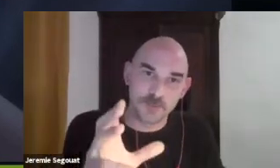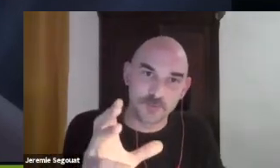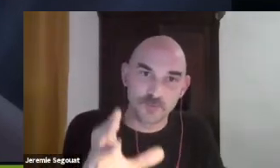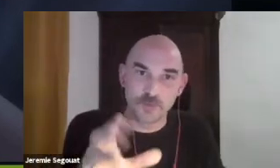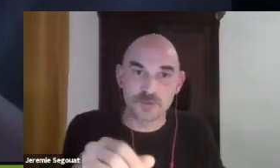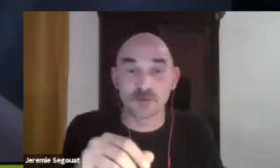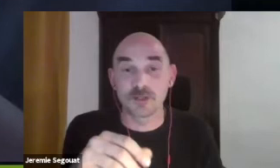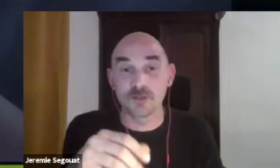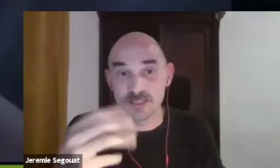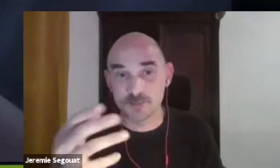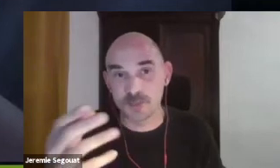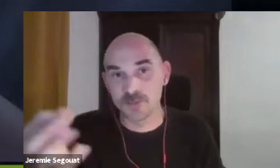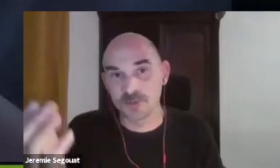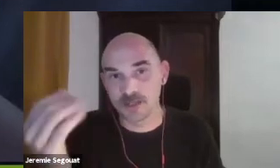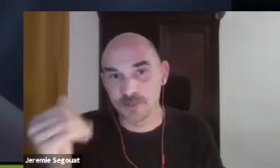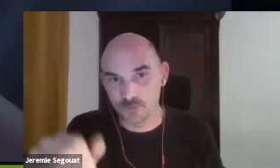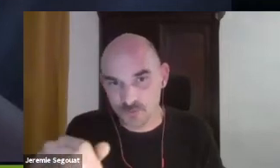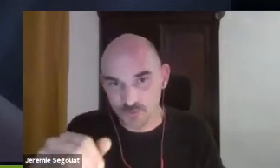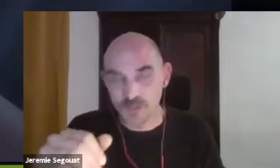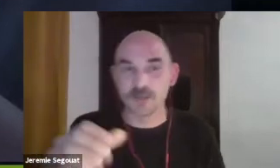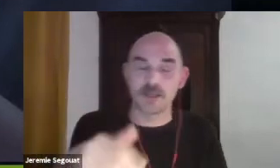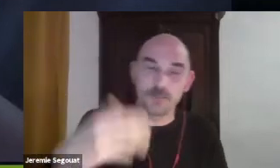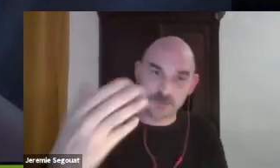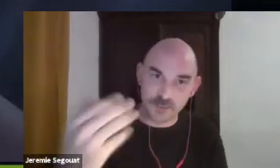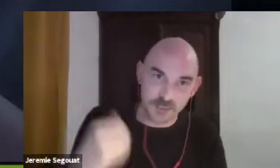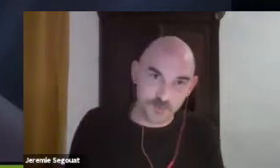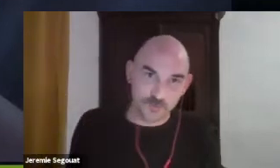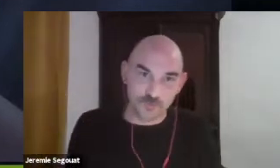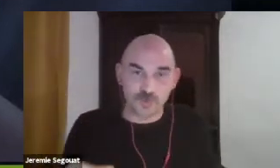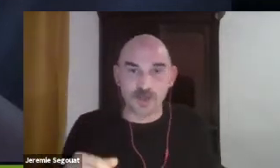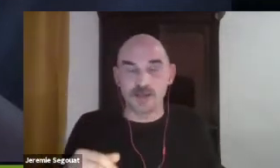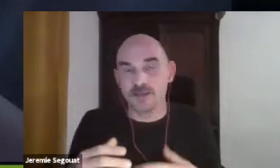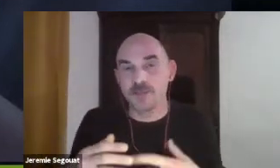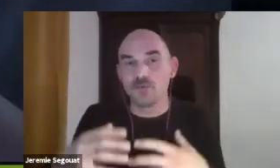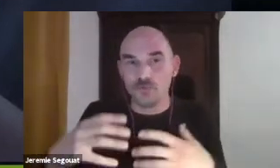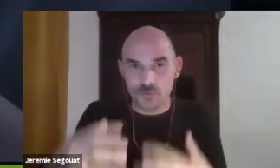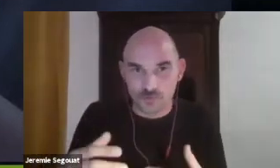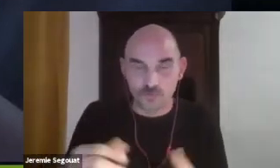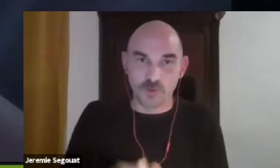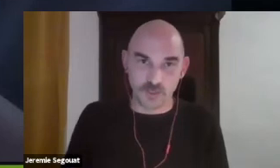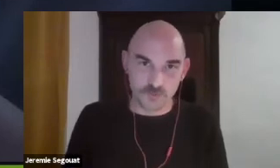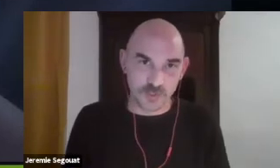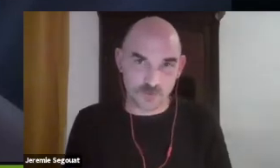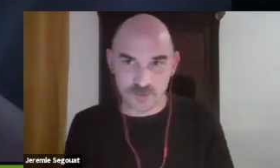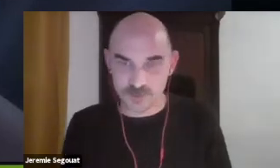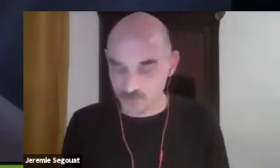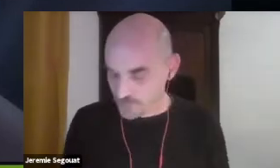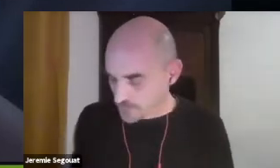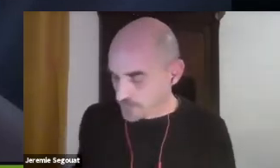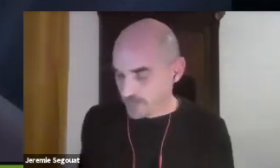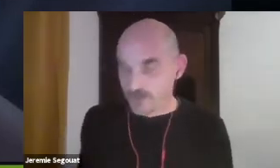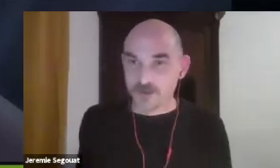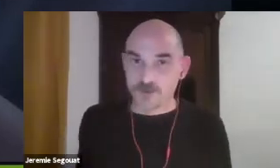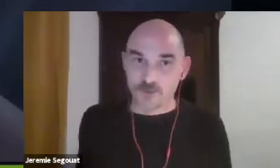qui a les mains de couleur blanche est en train de s'exprimer donc elle a les mains dessous et la personne qui a les mains de couleur noir a les mains dessus pour écouter la conversation